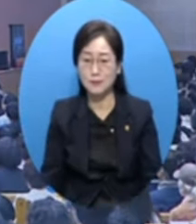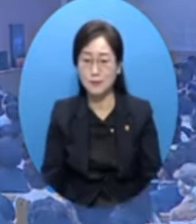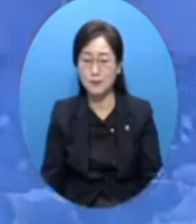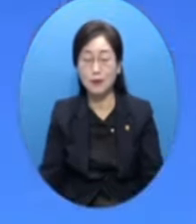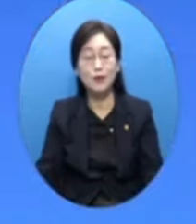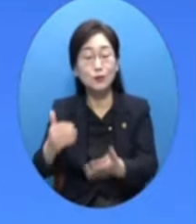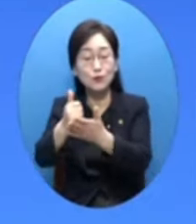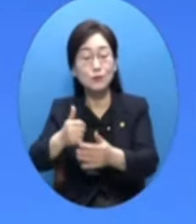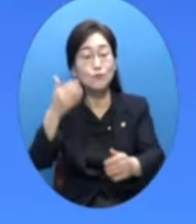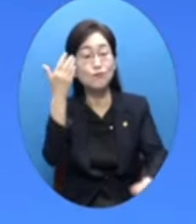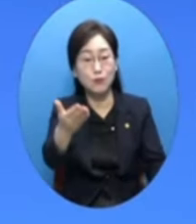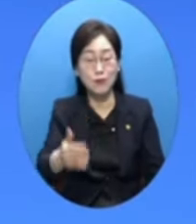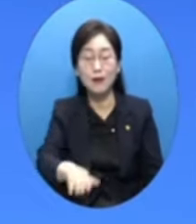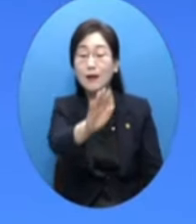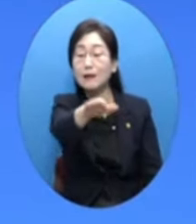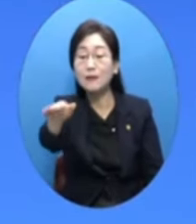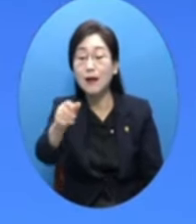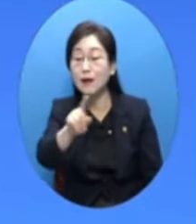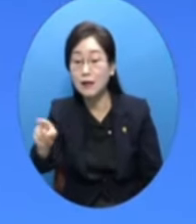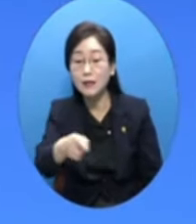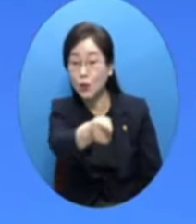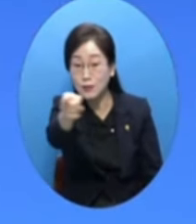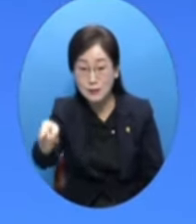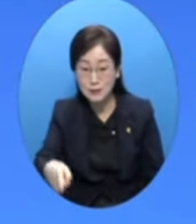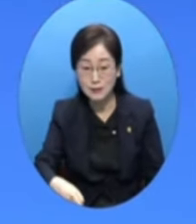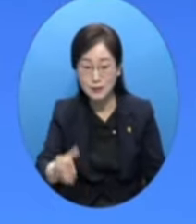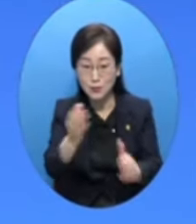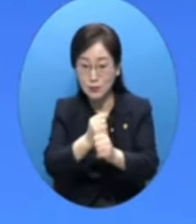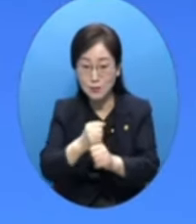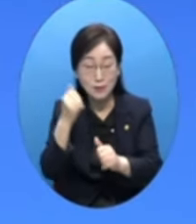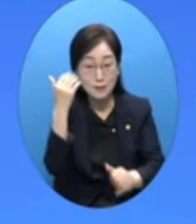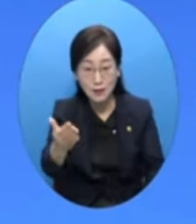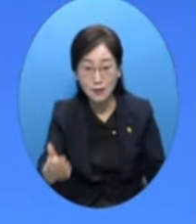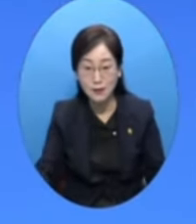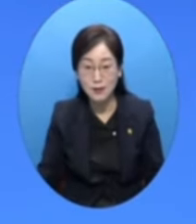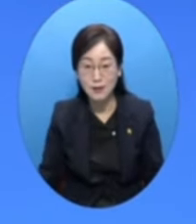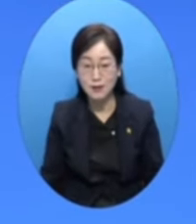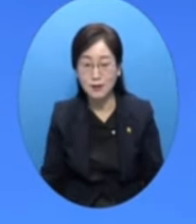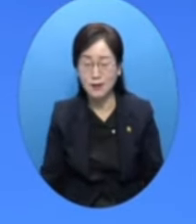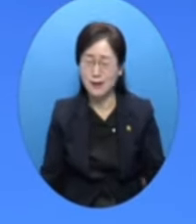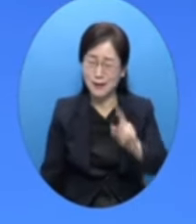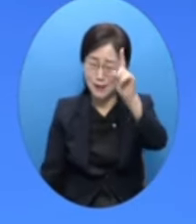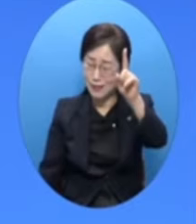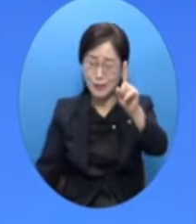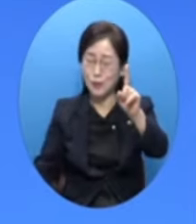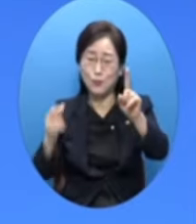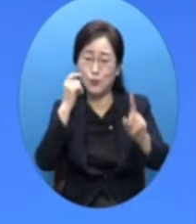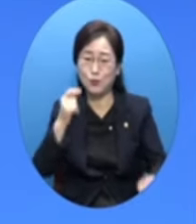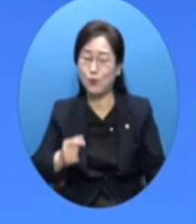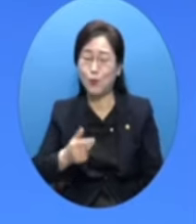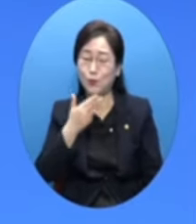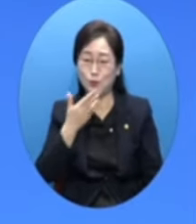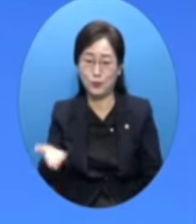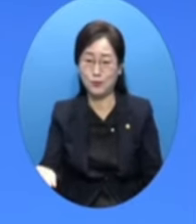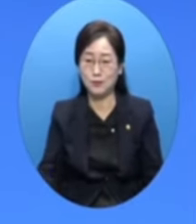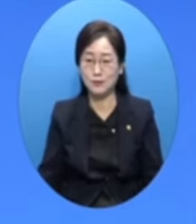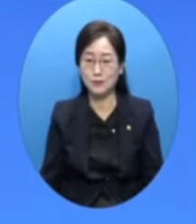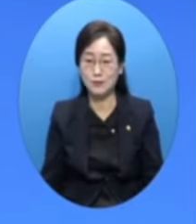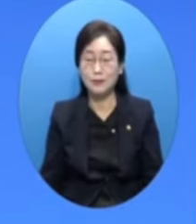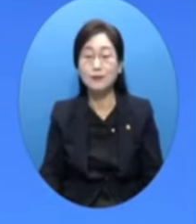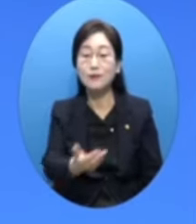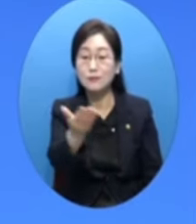주님이 말씀하셨습니다. 얘들아 너희들에게 고기가 있느냐? 고기 한 마리도 못 잡았습니다. 없습니다.